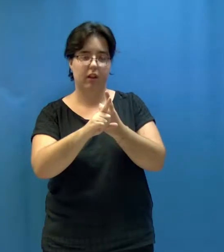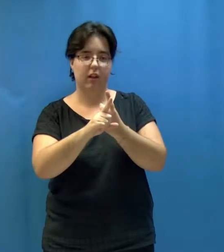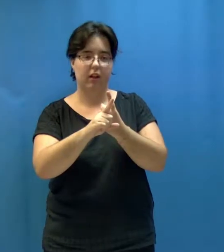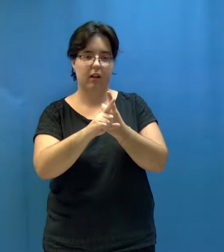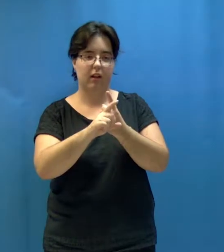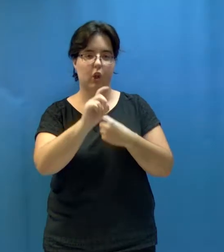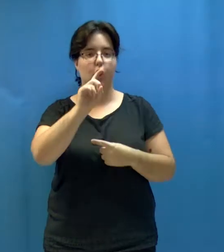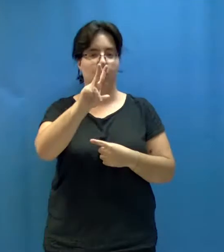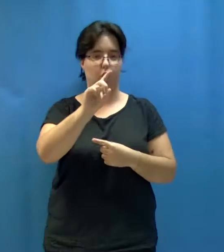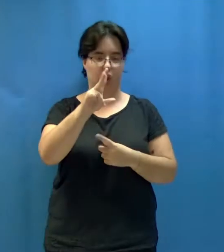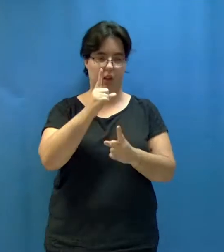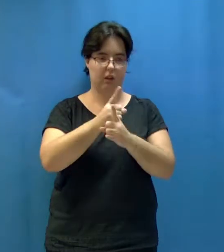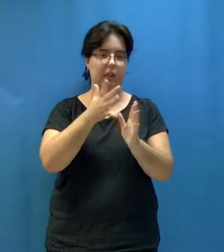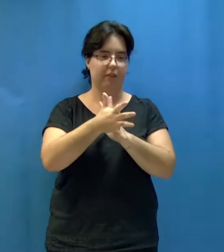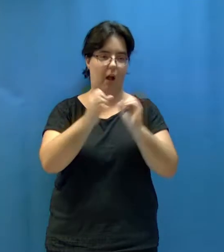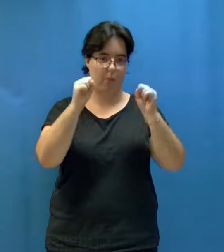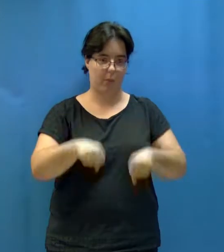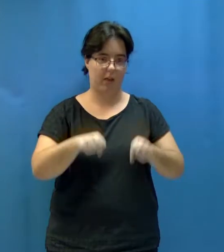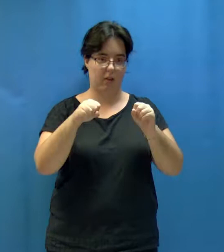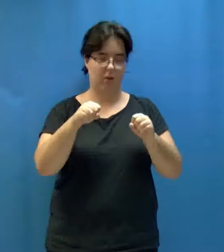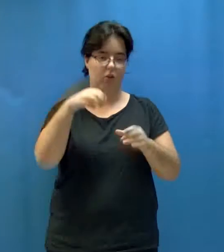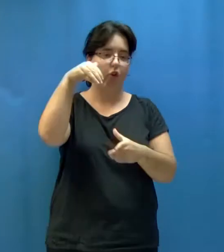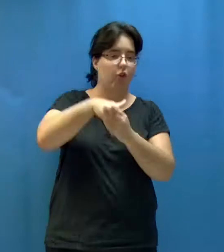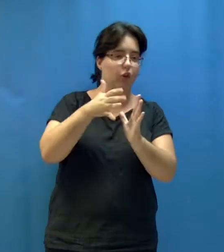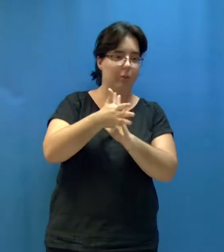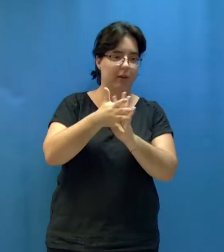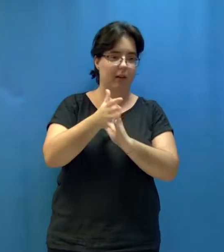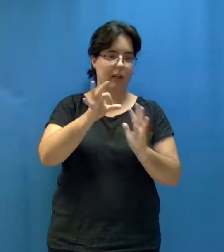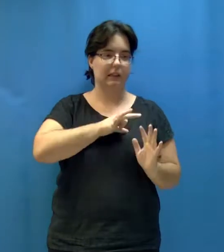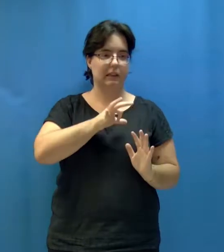12 en contra. Queda aprobado. Per explicació de vot, señora Beltrán.